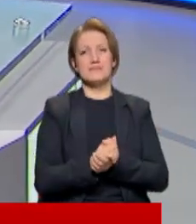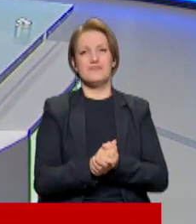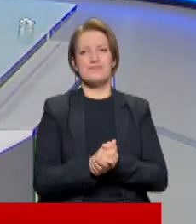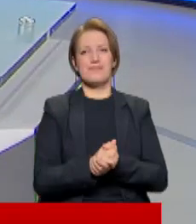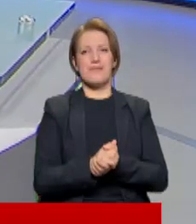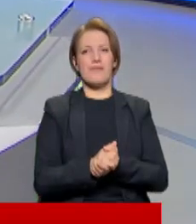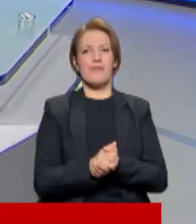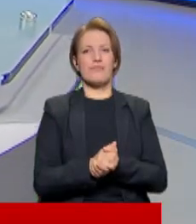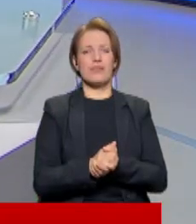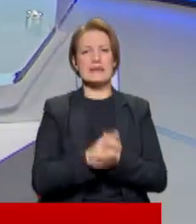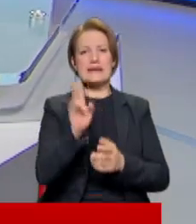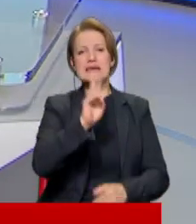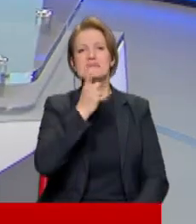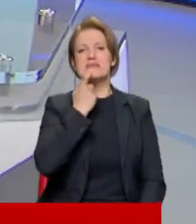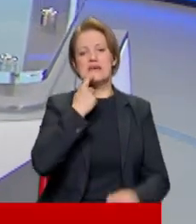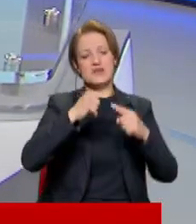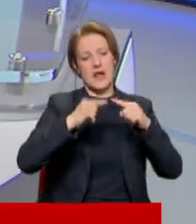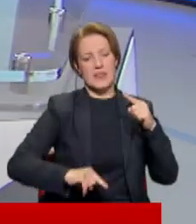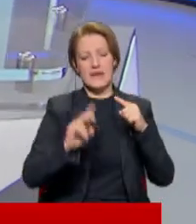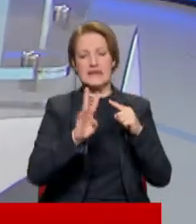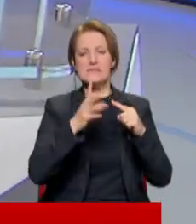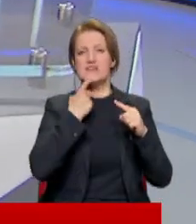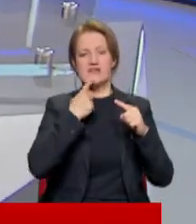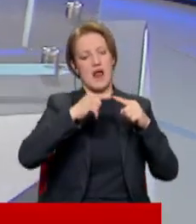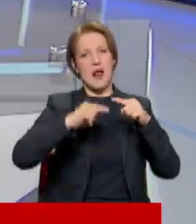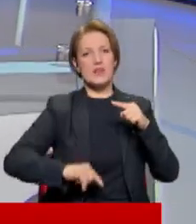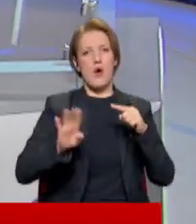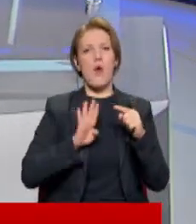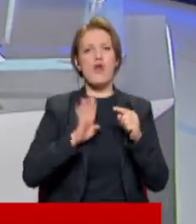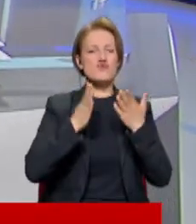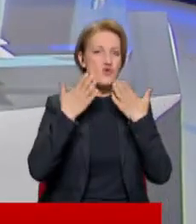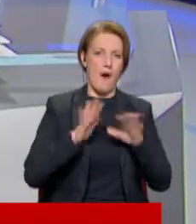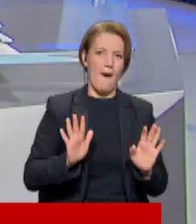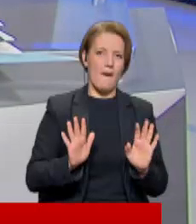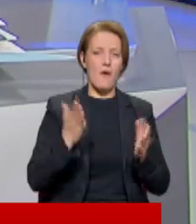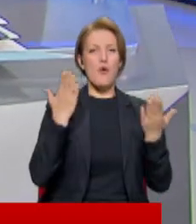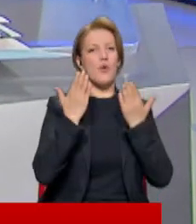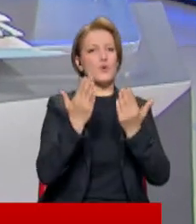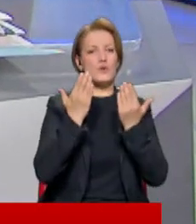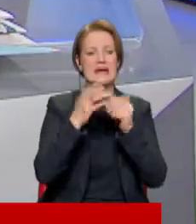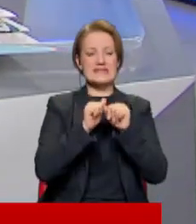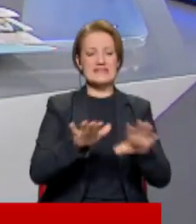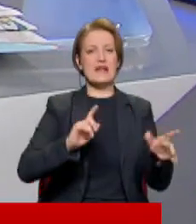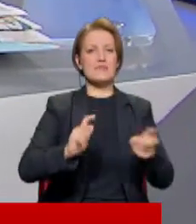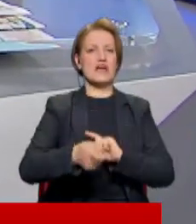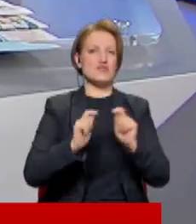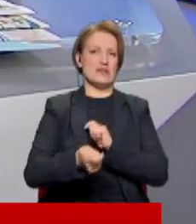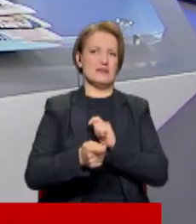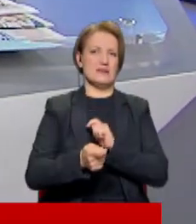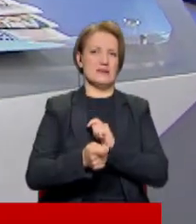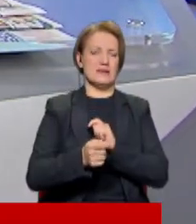hiçbir 20 yaş altı 25 yaş altı öğrenciyi yok ki okurken sistem değişikliğine